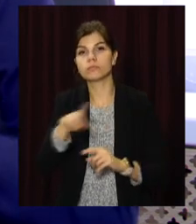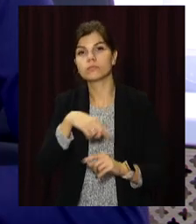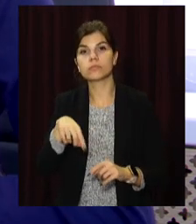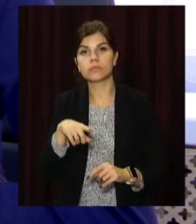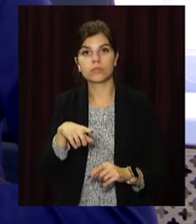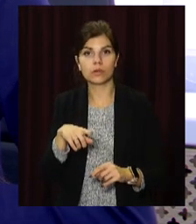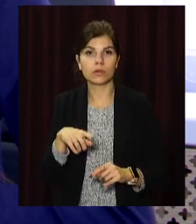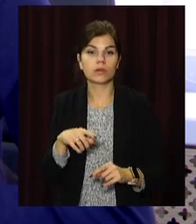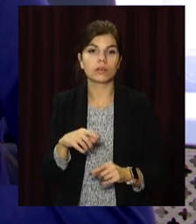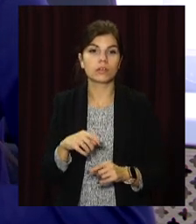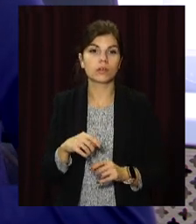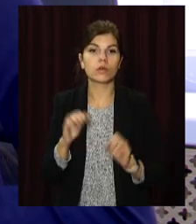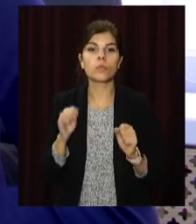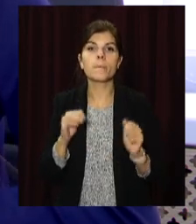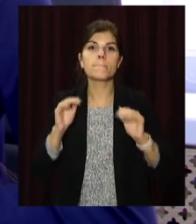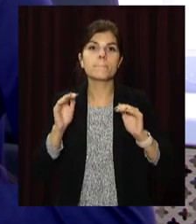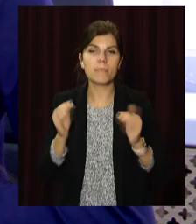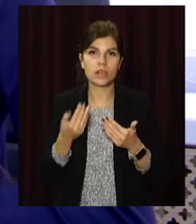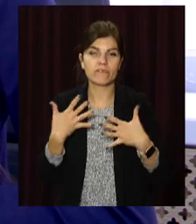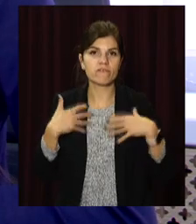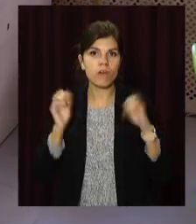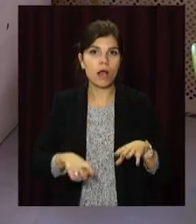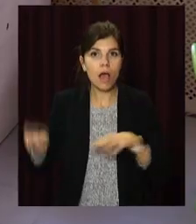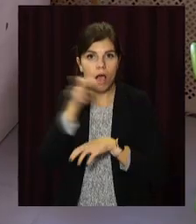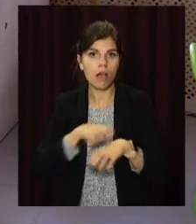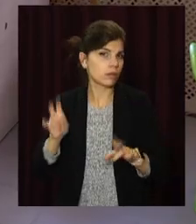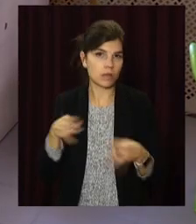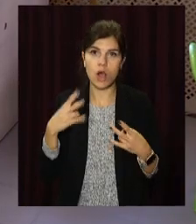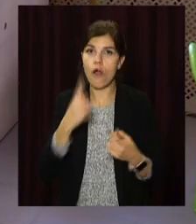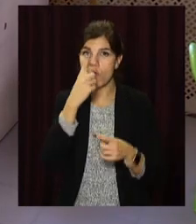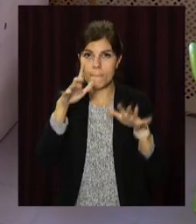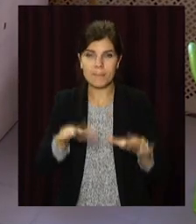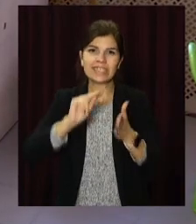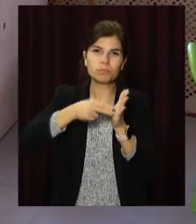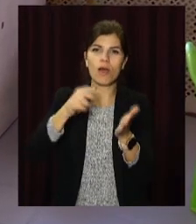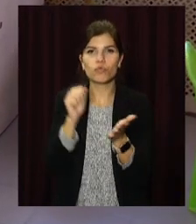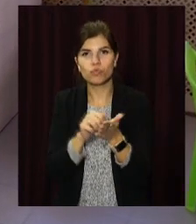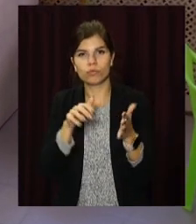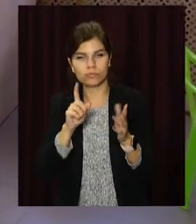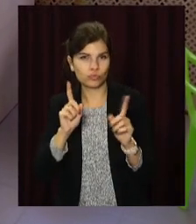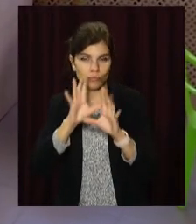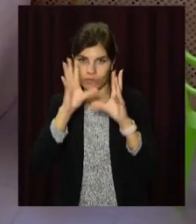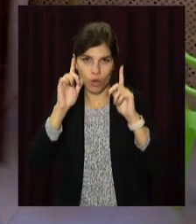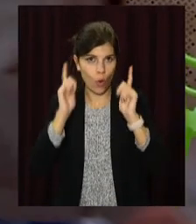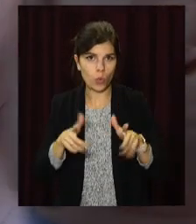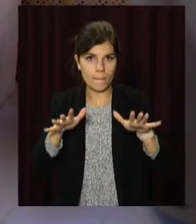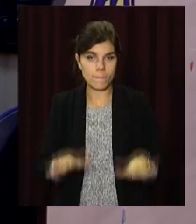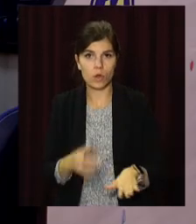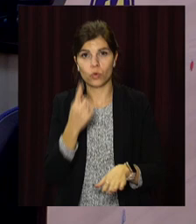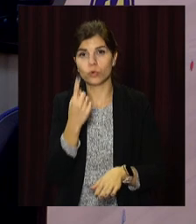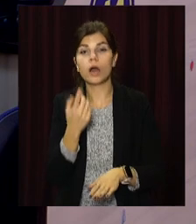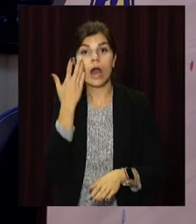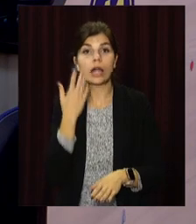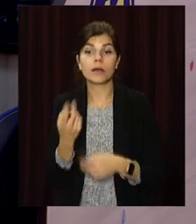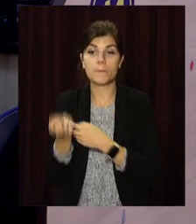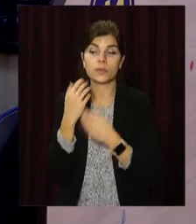вони звертаються до нас у ЦНАП. Відкритість, комфортні умови для клієнтів та максимальна результативність – такі